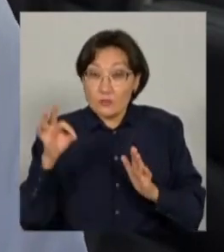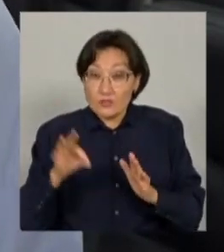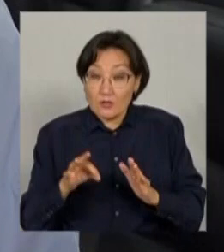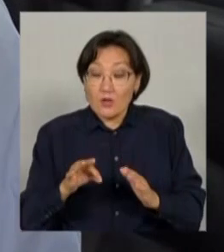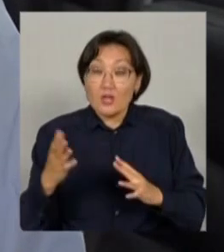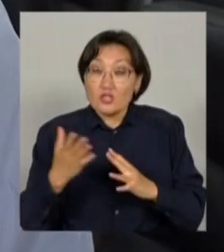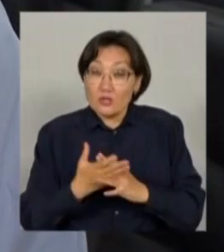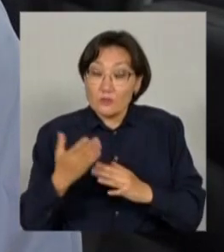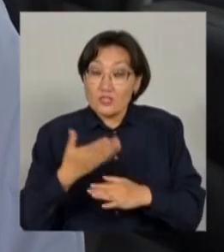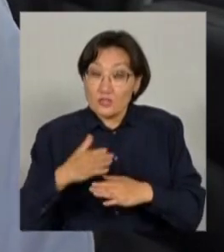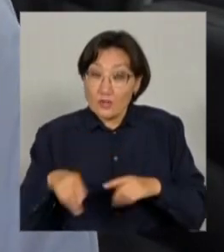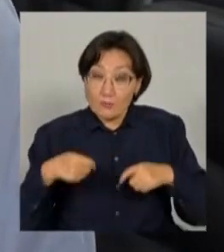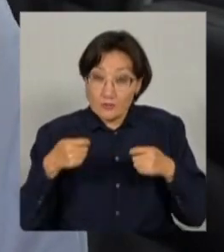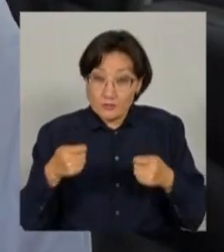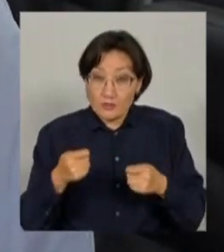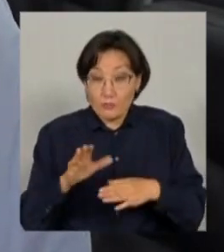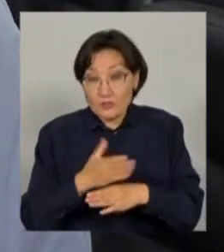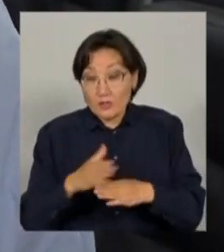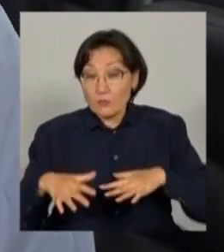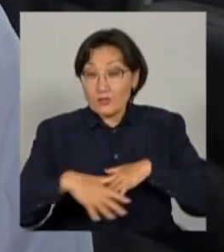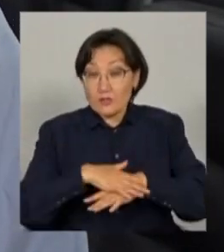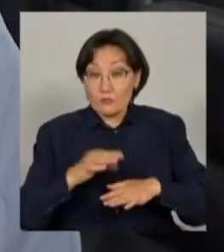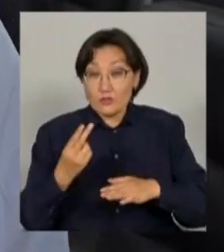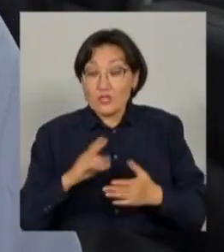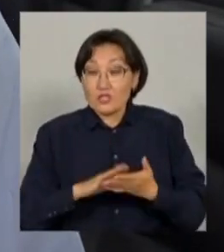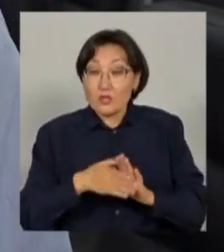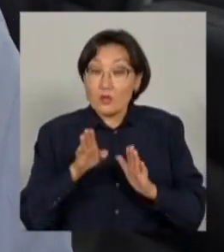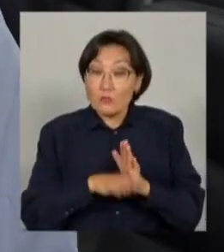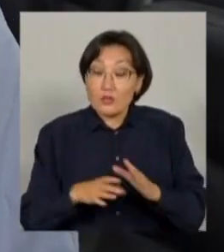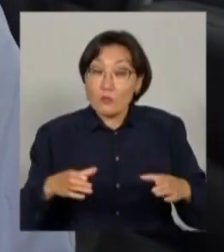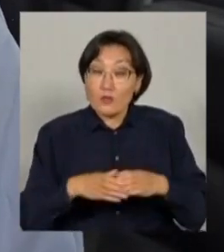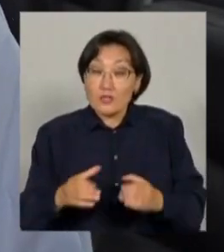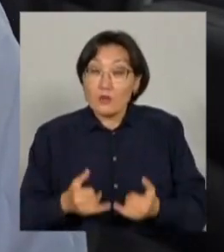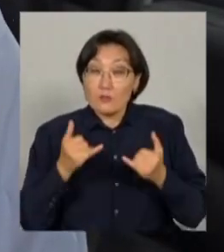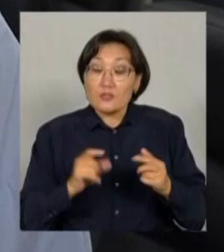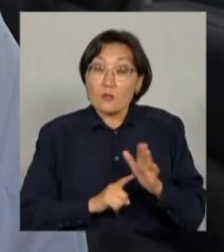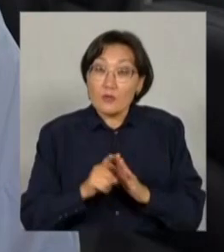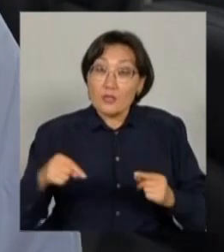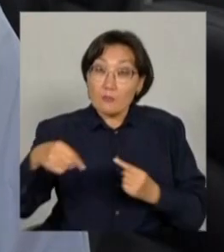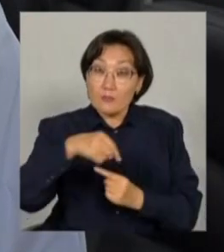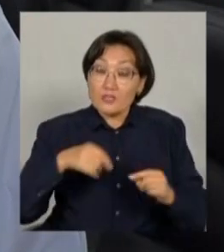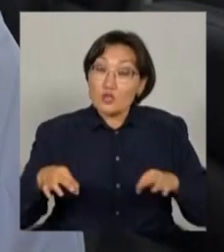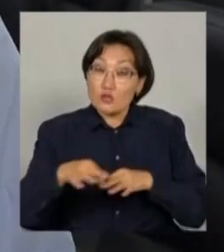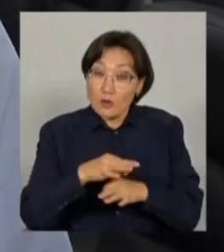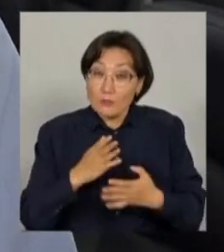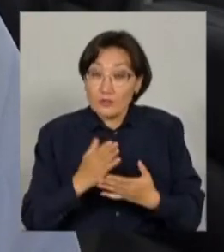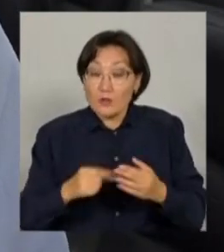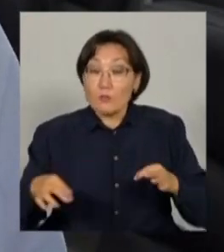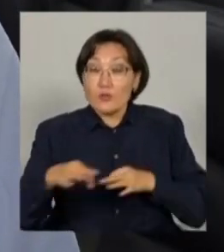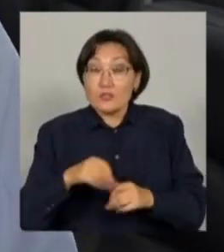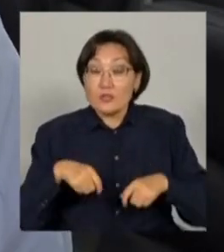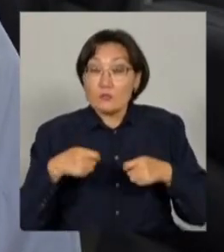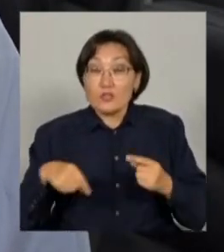дейін жеңілдетілген несие беріледі. Бұдан бөлек халықтың әлеуметтік осал топтарына арналған бастау бизнес жобасы сұранысқа ие. Бұл бастама